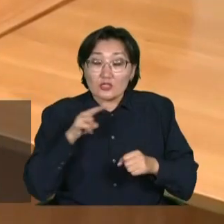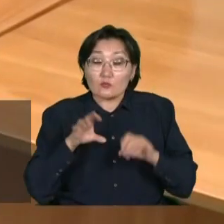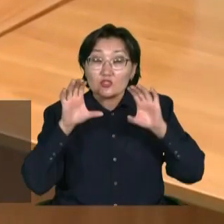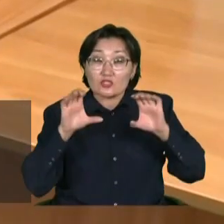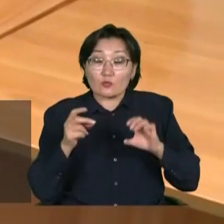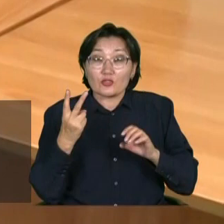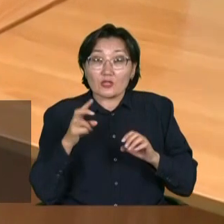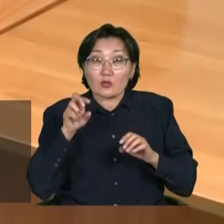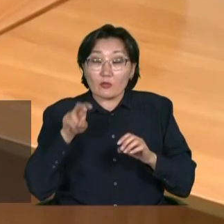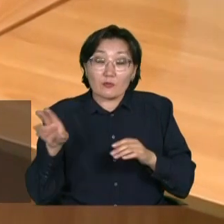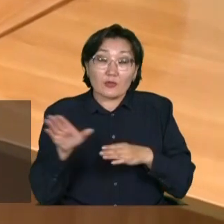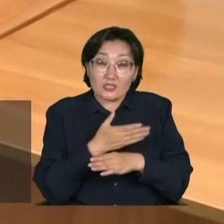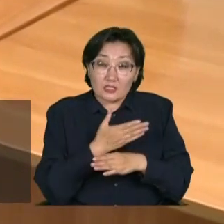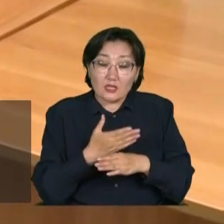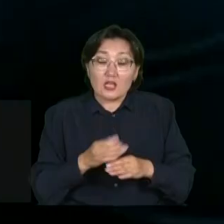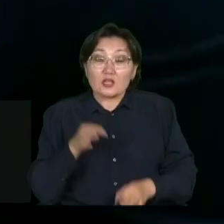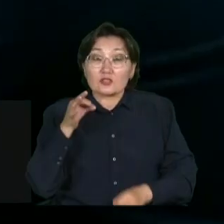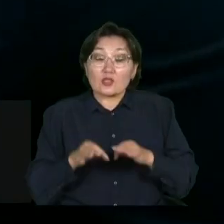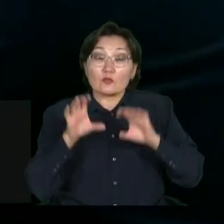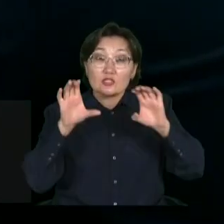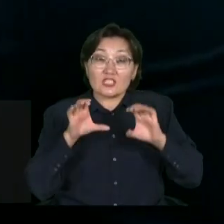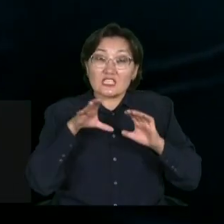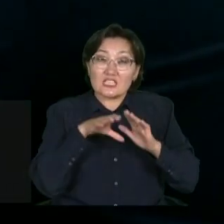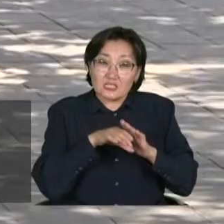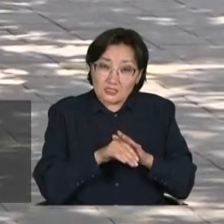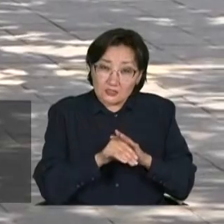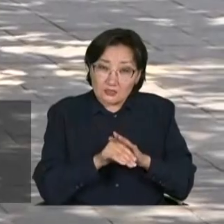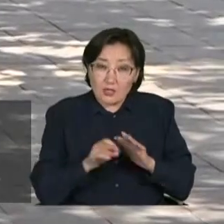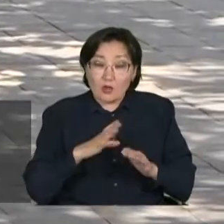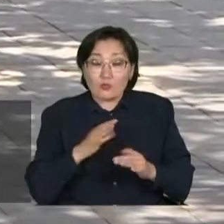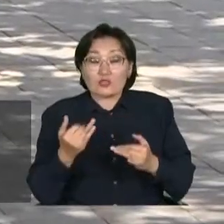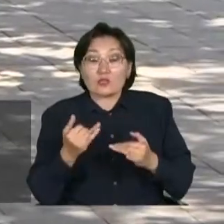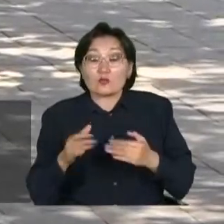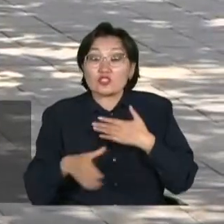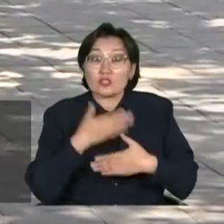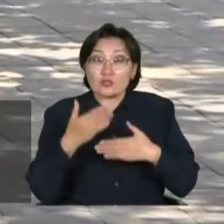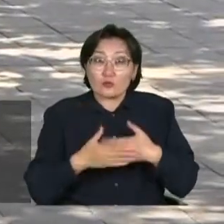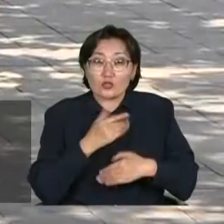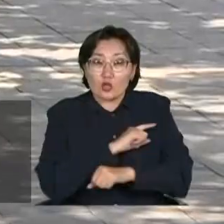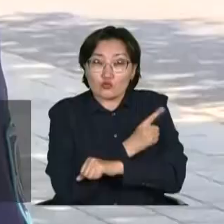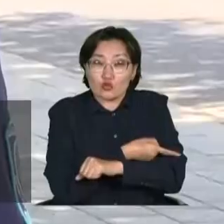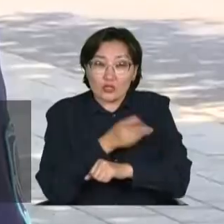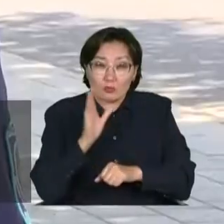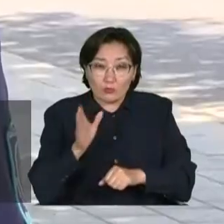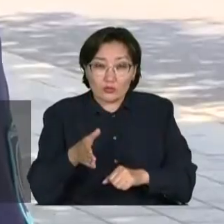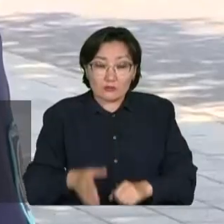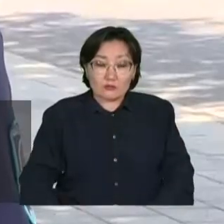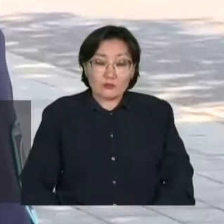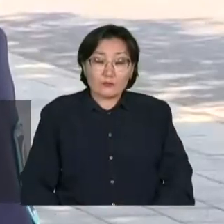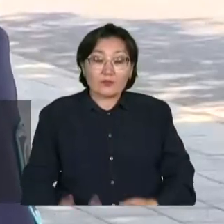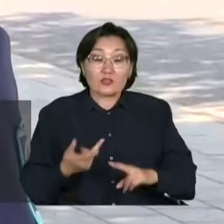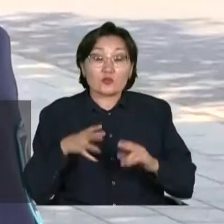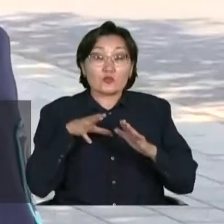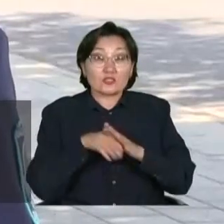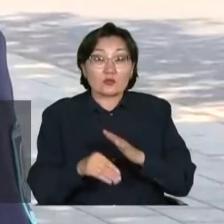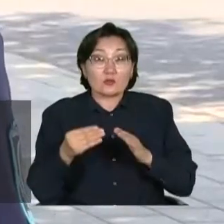кодекстегі екі бап алынып тасталып, қылмыстық кодекске енгізілді. Яғни оның жазасы күшейтілетін болды. Кроме того, атап